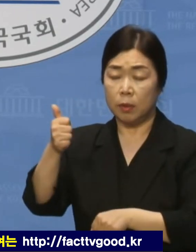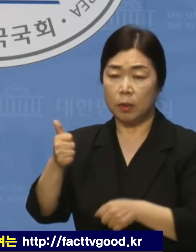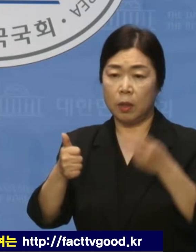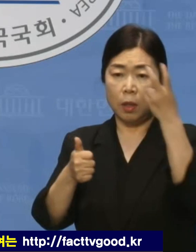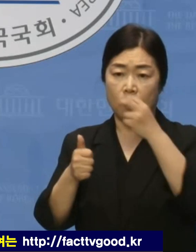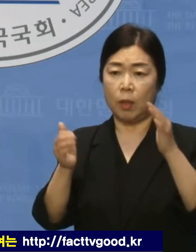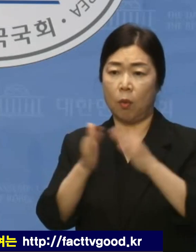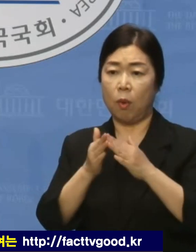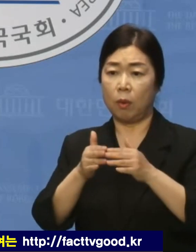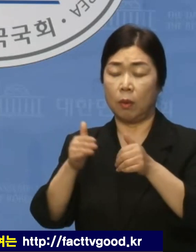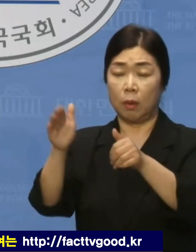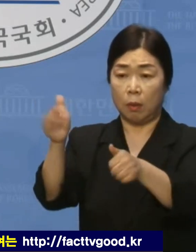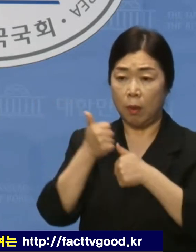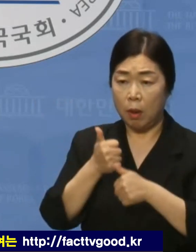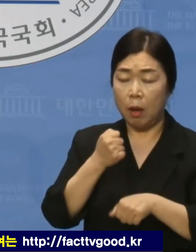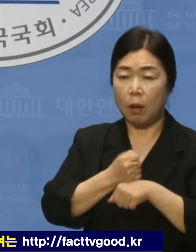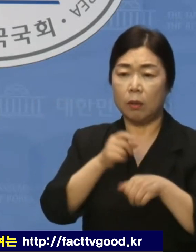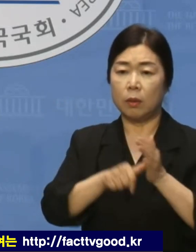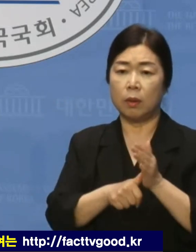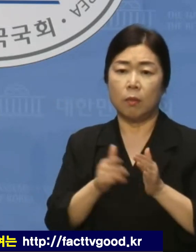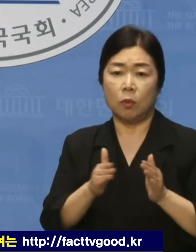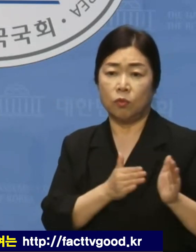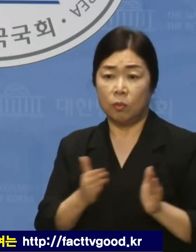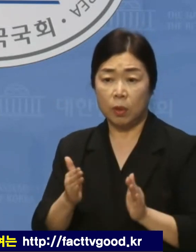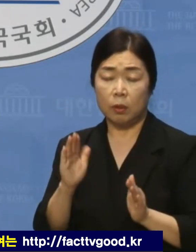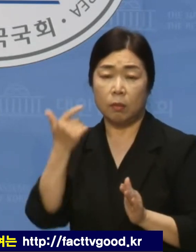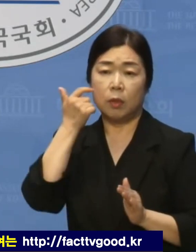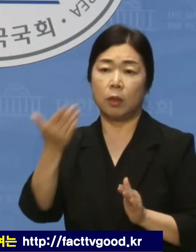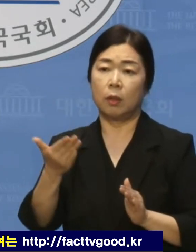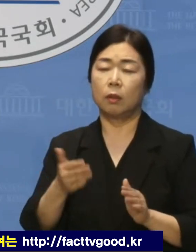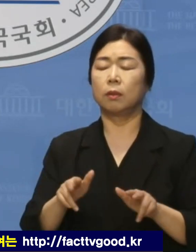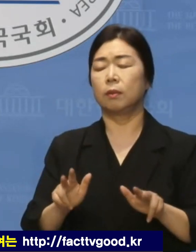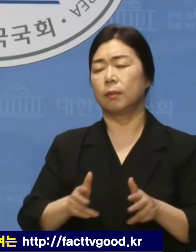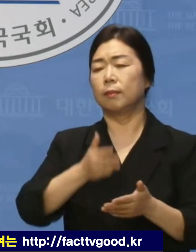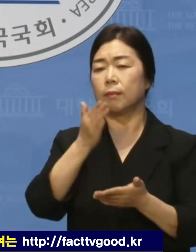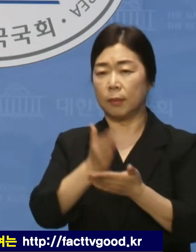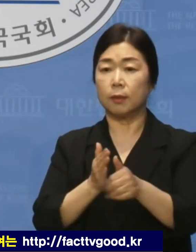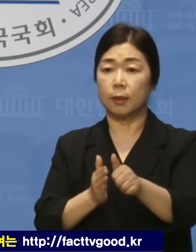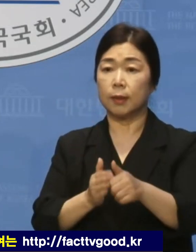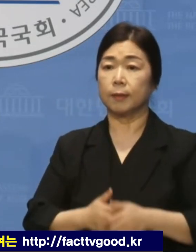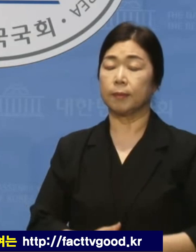감사까지 대비해야 합니까? 당장 중단하십시오.